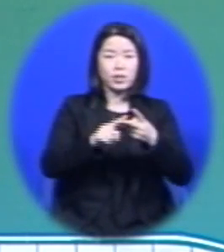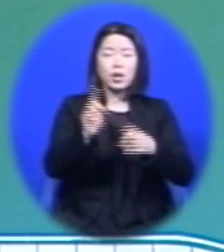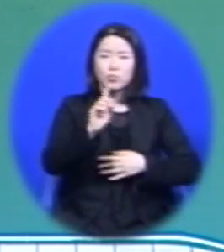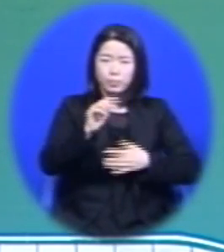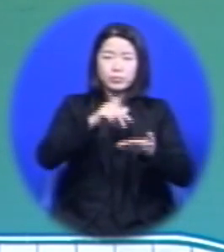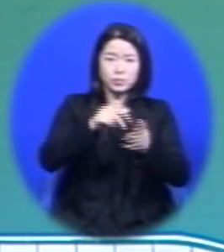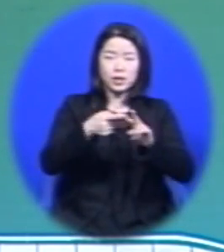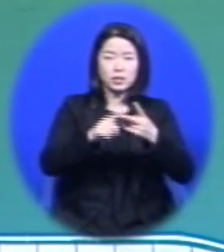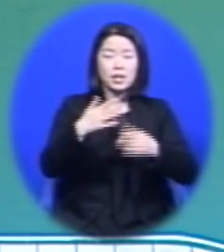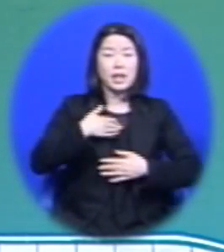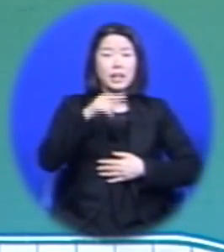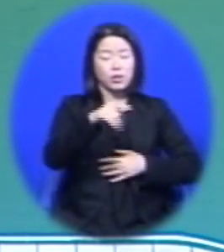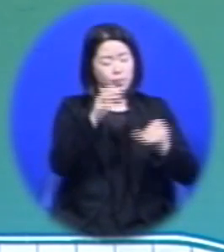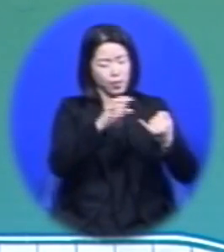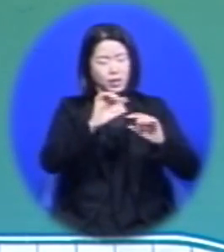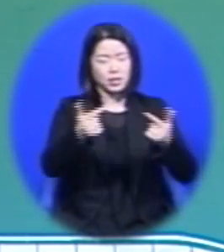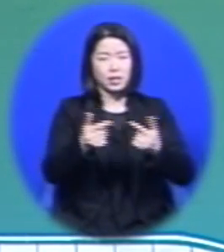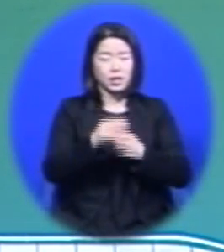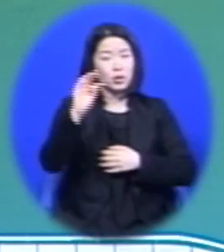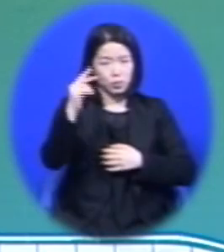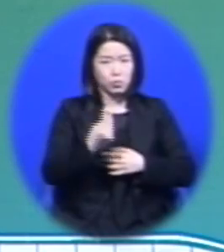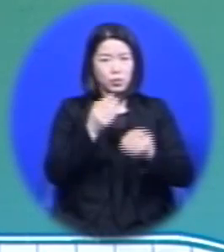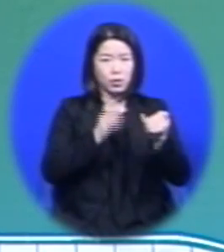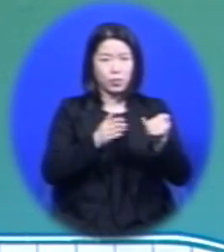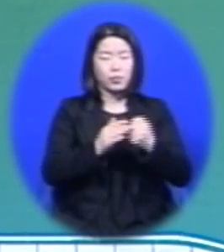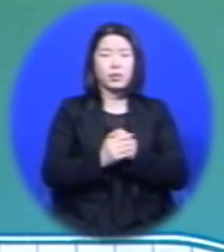있든지 나는 너를 야단치지 않을 테니 돌아오너라.